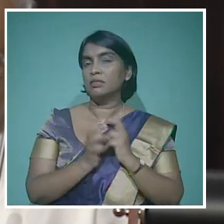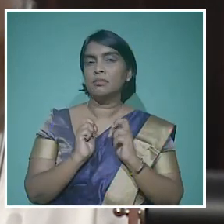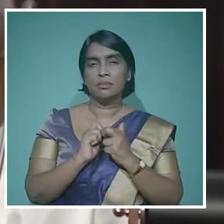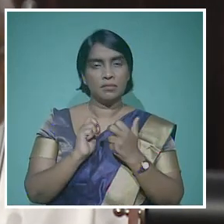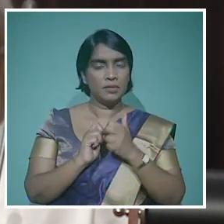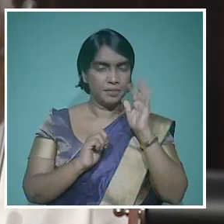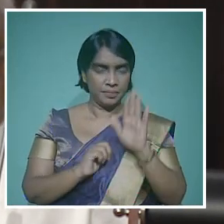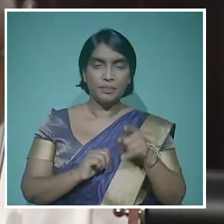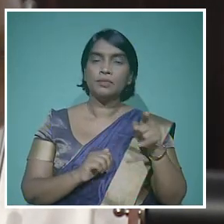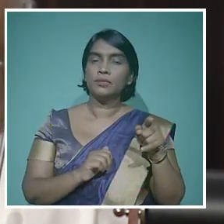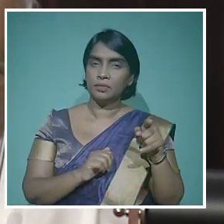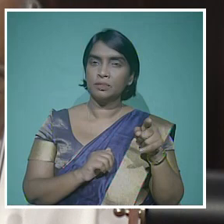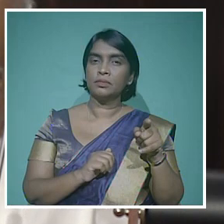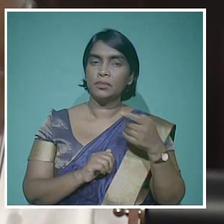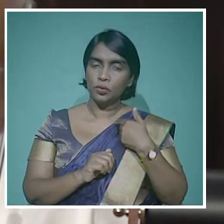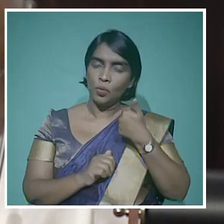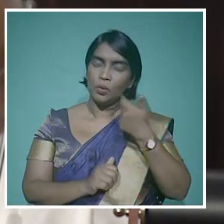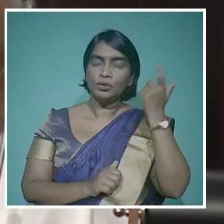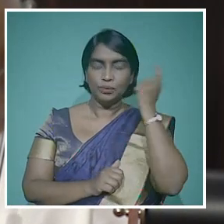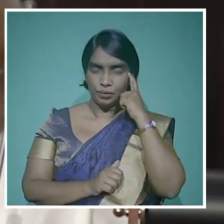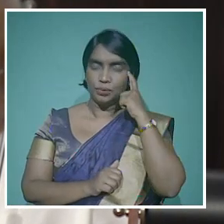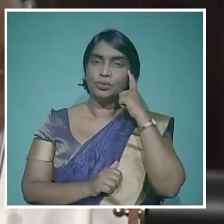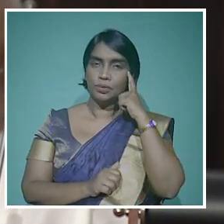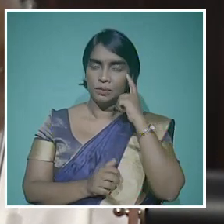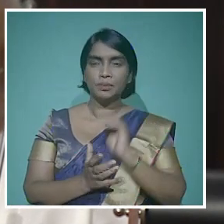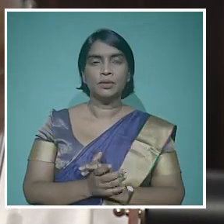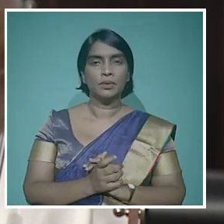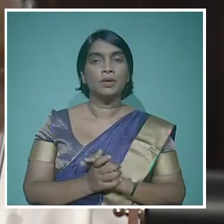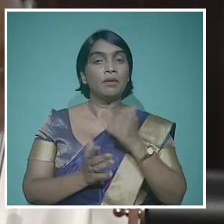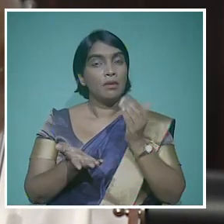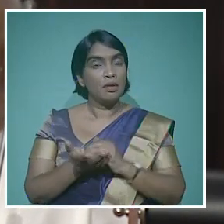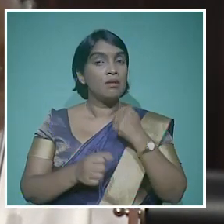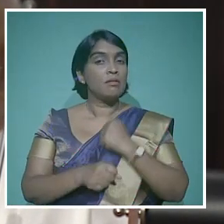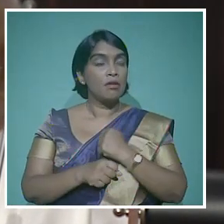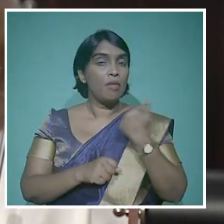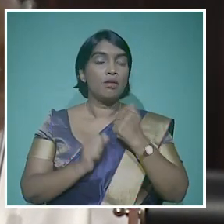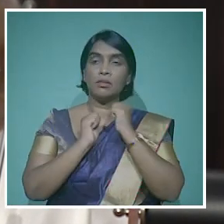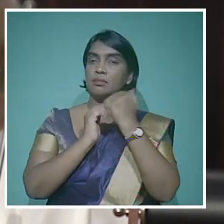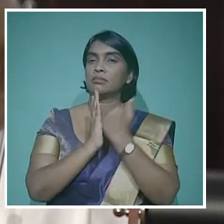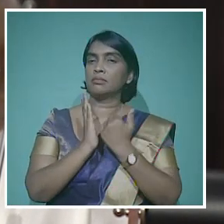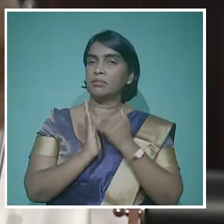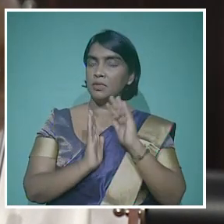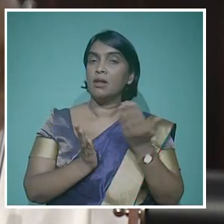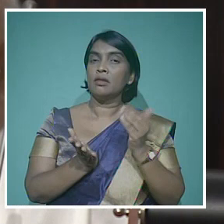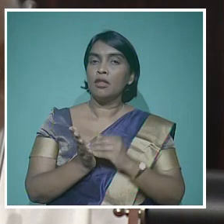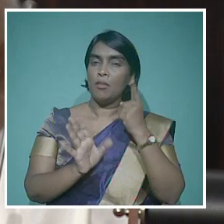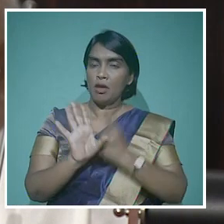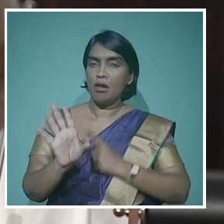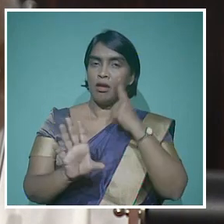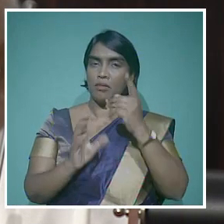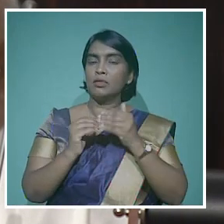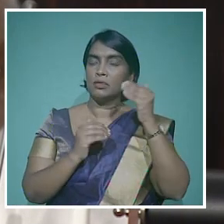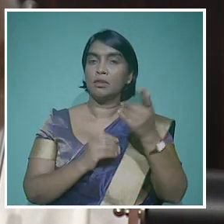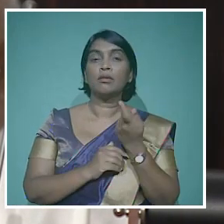තත්ත්වයකට පත්වී සිටින බව මා හොඳින් අවබෝධ කරගෙන සිටිනවා. තවද රජයේ නව වැඩපිළිවෙළ අනුව තවත් වසරක් පමණ ගතවන